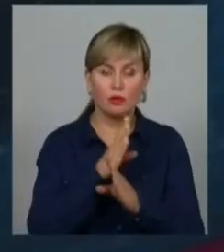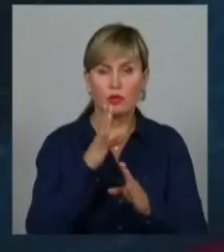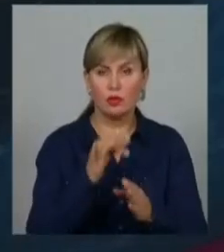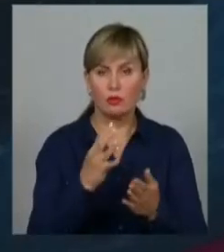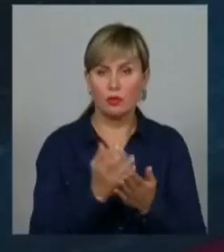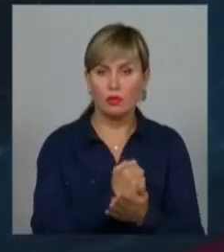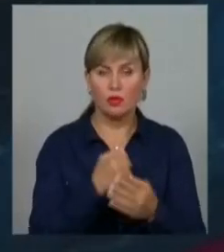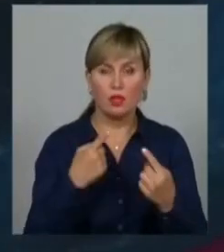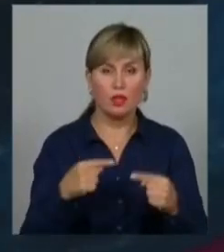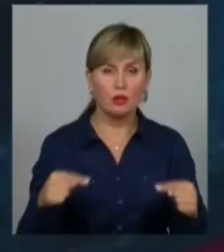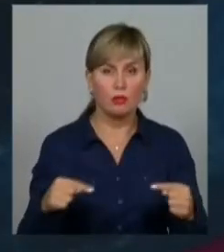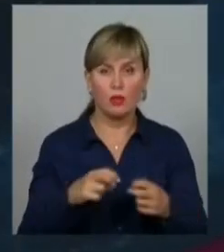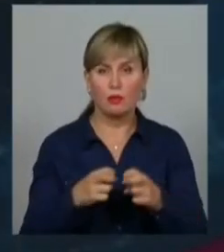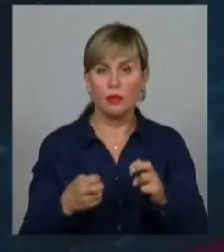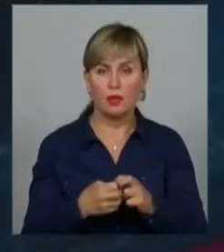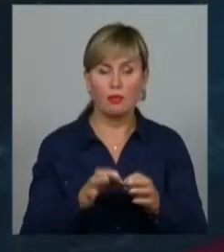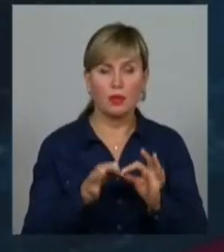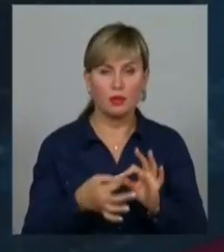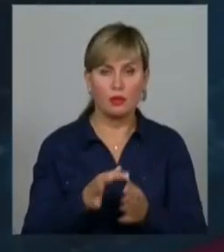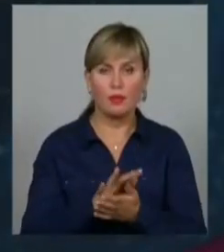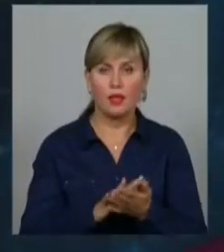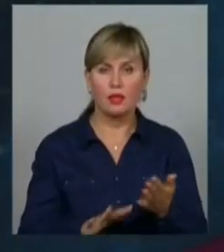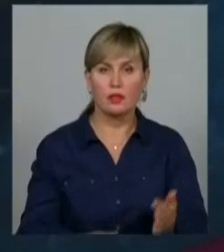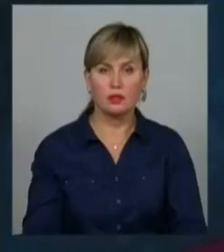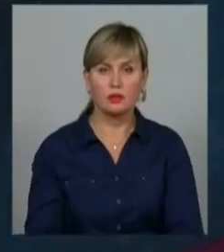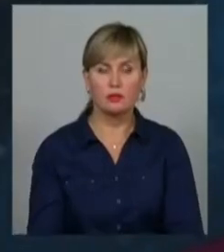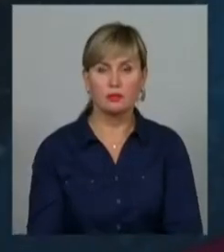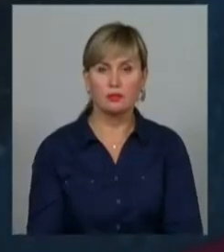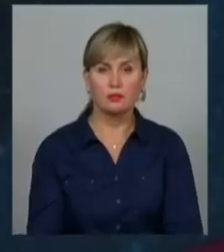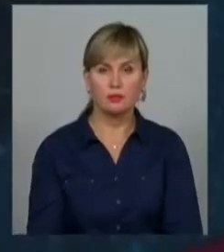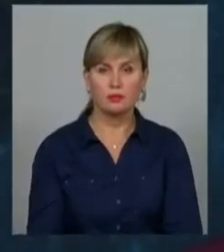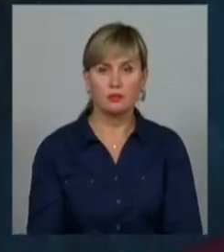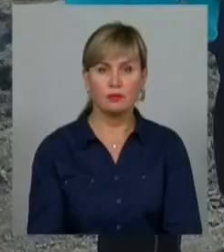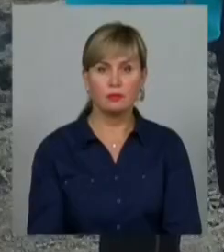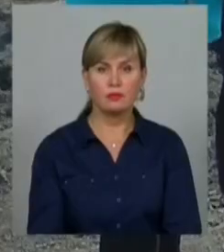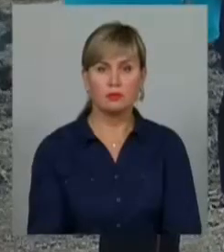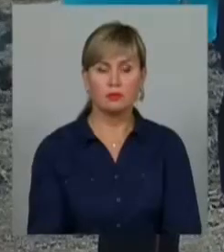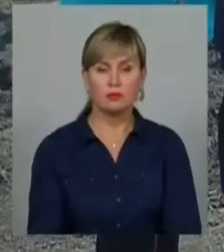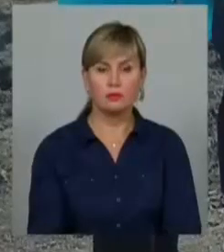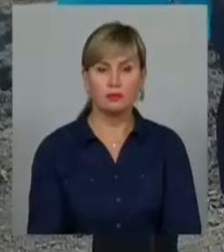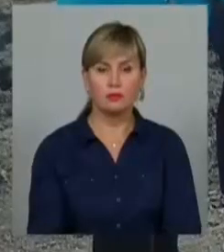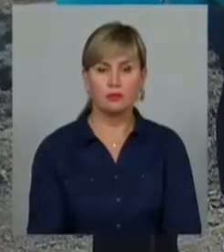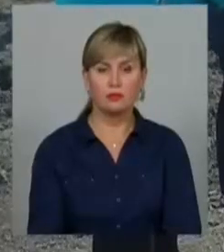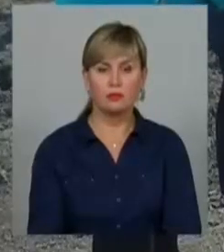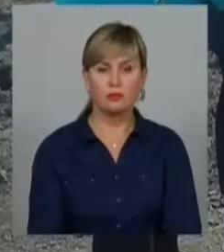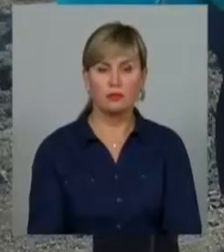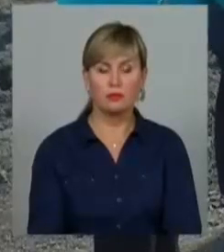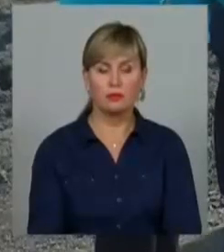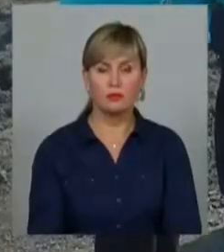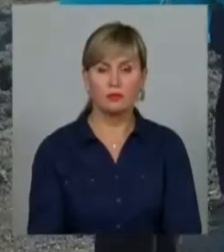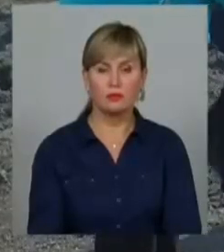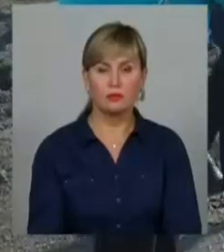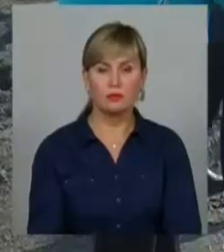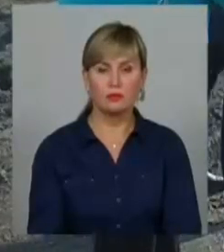за собой ряд других проблем. Подробнее в репортаже Даны Килибаевой. Тут два газогрейдера,